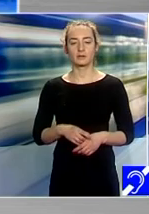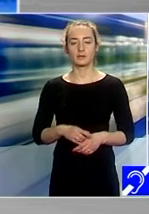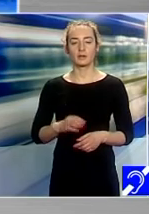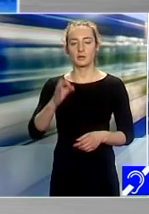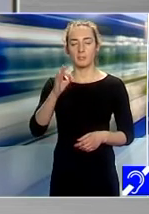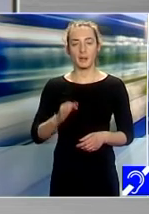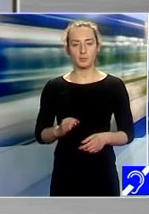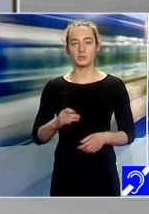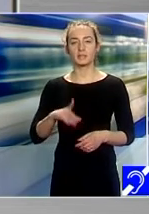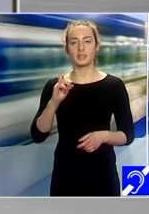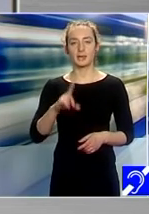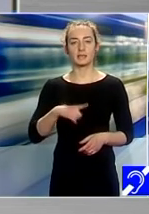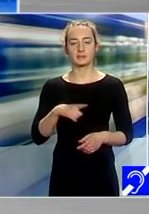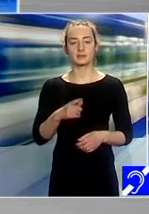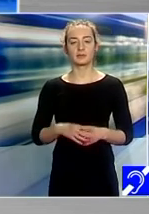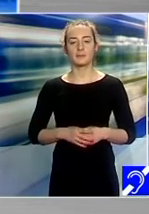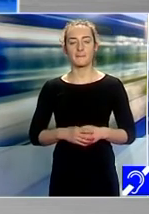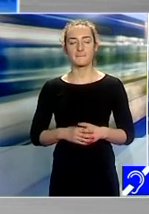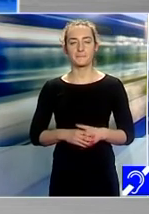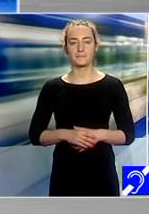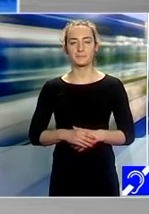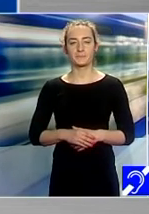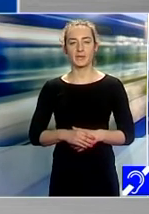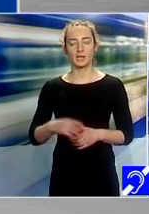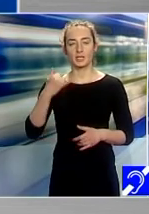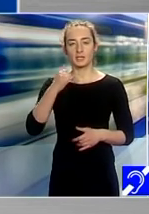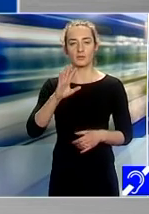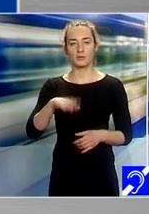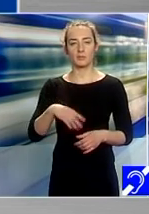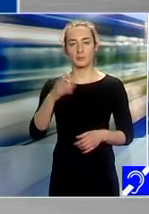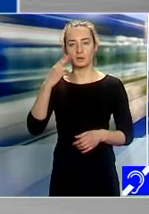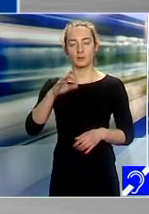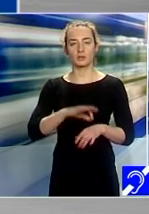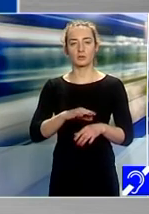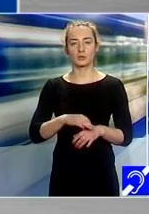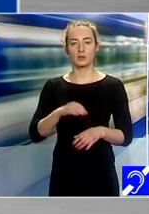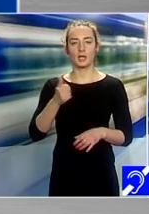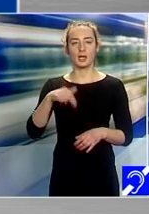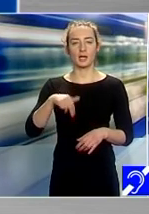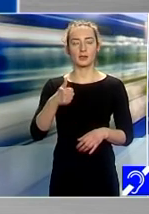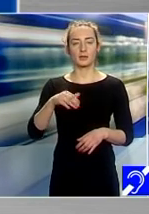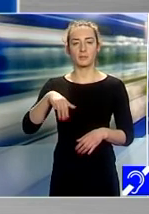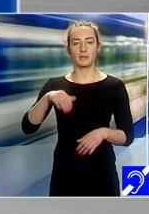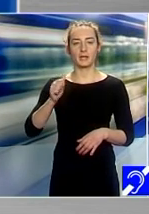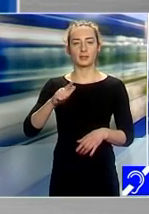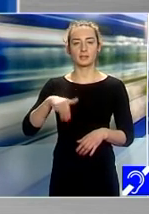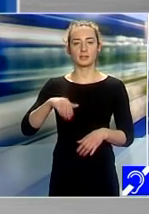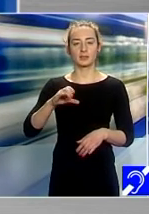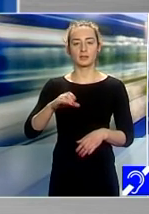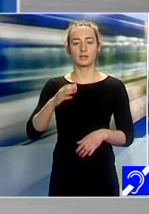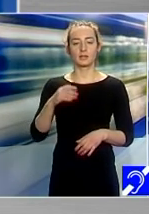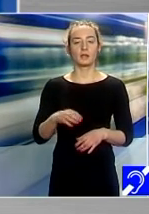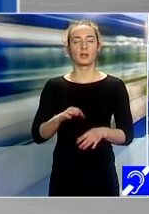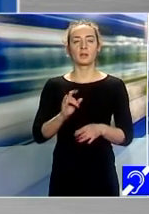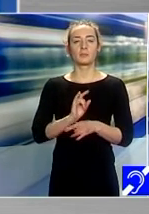puține, dar sunt și dintre acestea. La telefon o avem acum pe doamna doctor Adriana Melnic, președinta Societății Române de Cancer. Bună